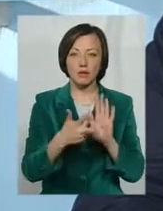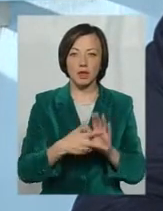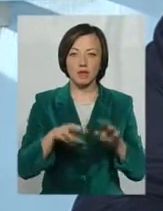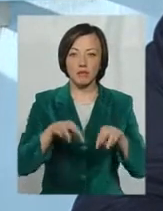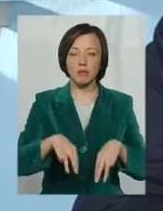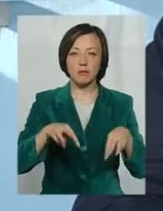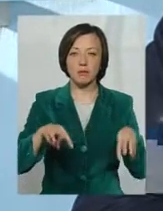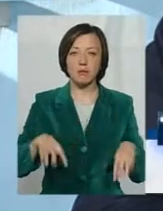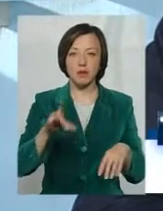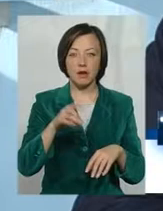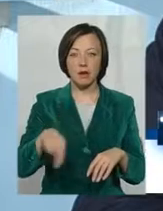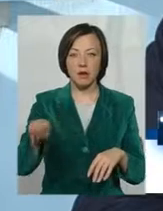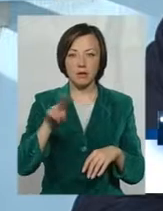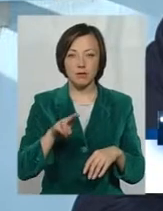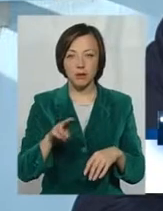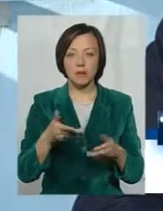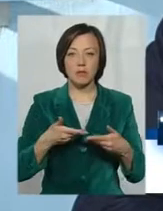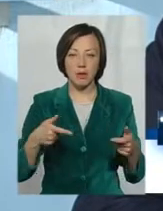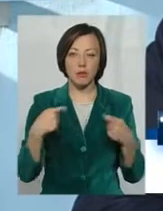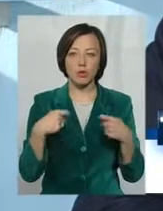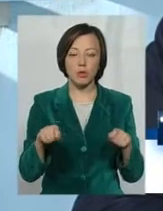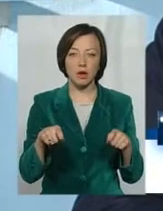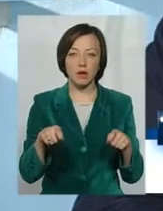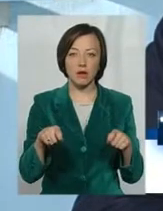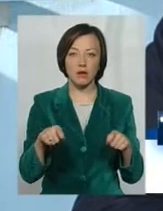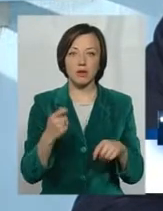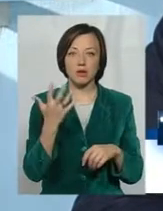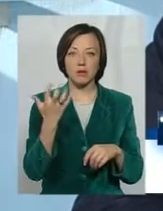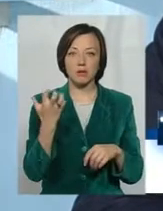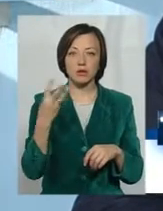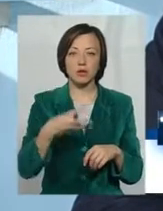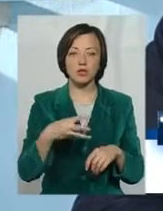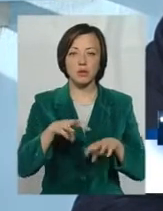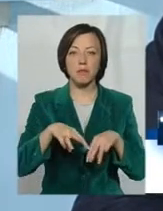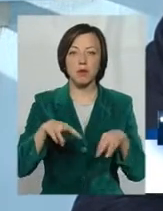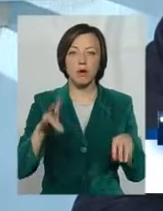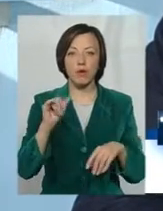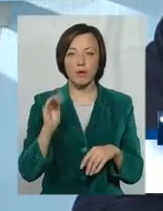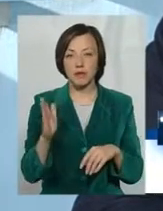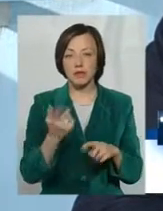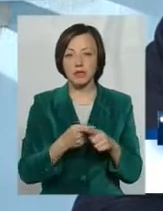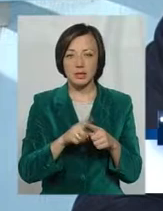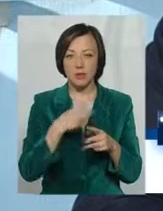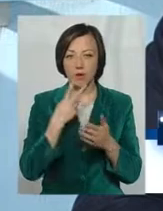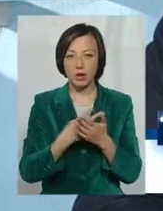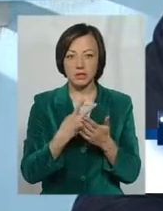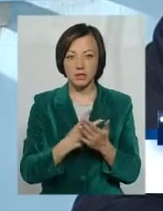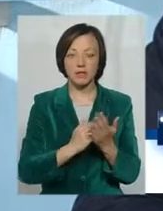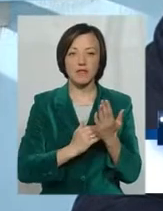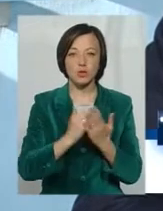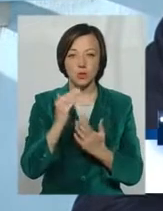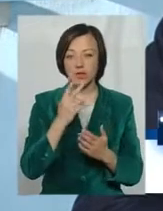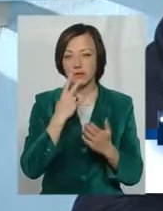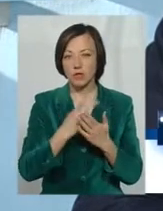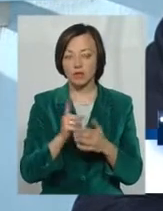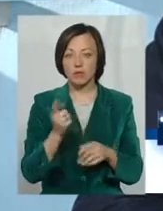які оцінювалися у 18 мільярдів гривень, ми реалізували майна на 530 мільйонів. Цей показник є дуже високим, зважаючи